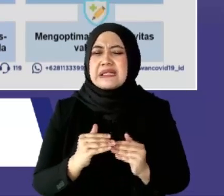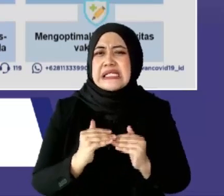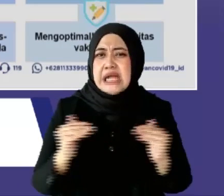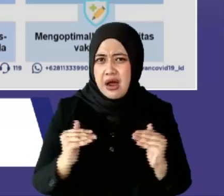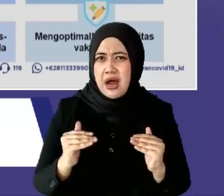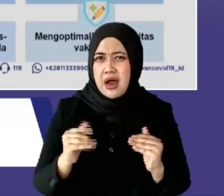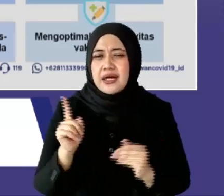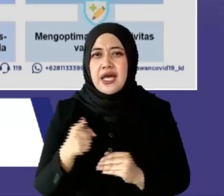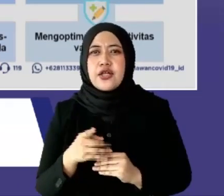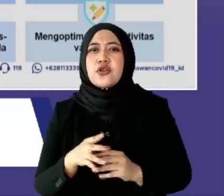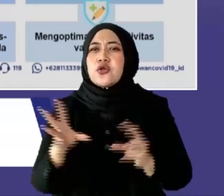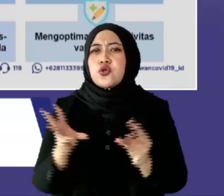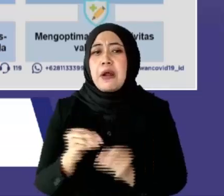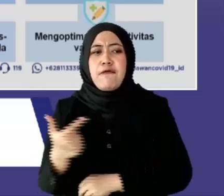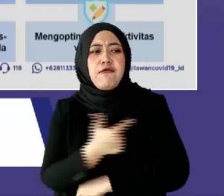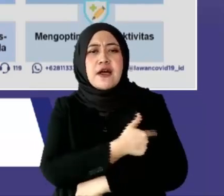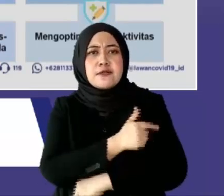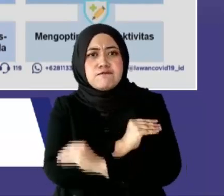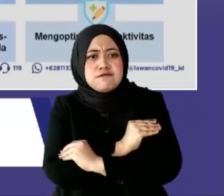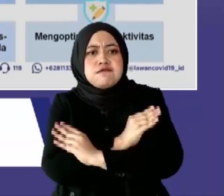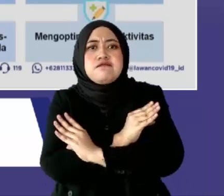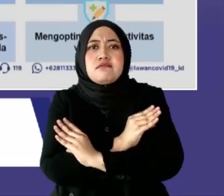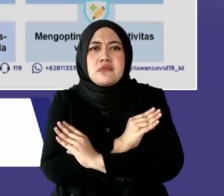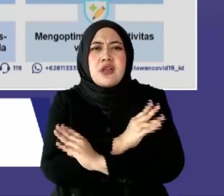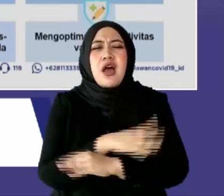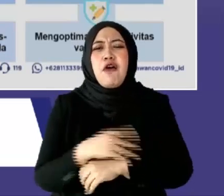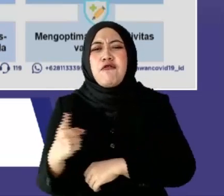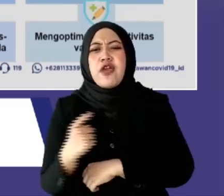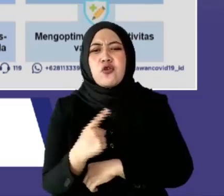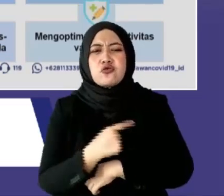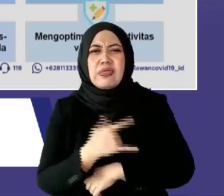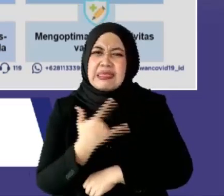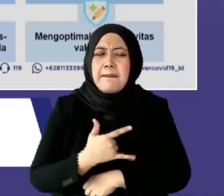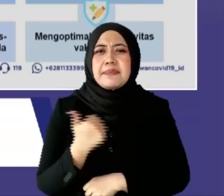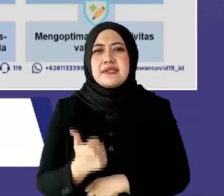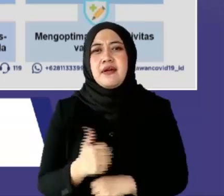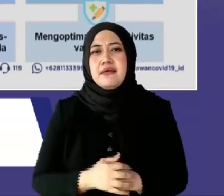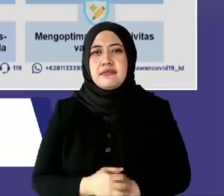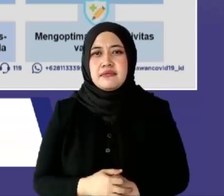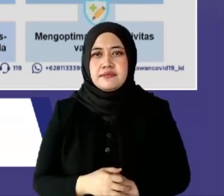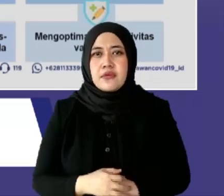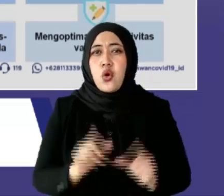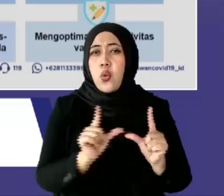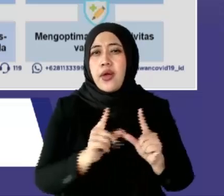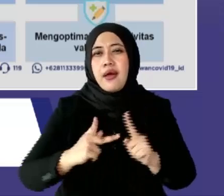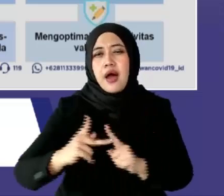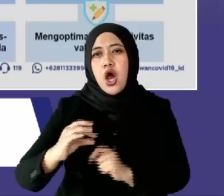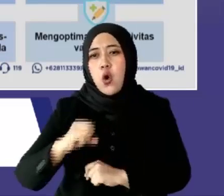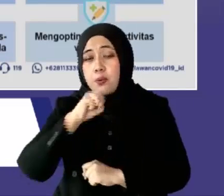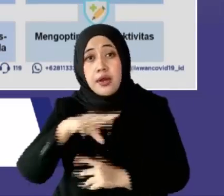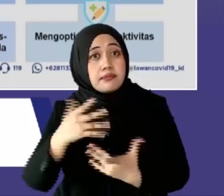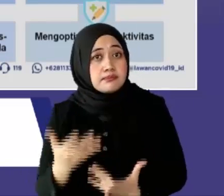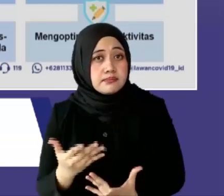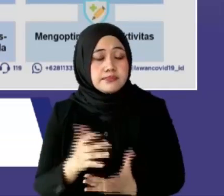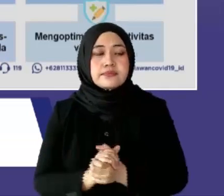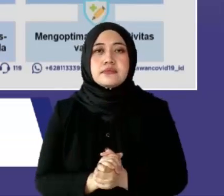terhadap angka efikasi tiap vaksin pada kasus positif dengan varian tertentu. WHO menyatakan